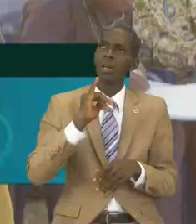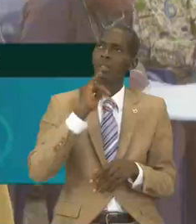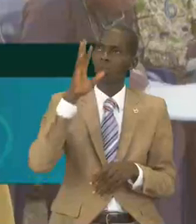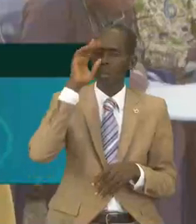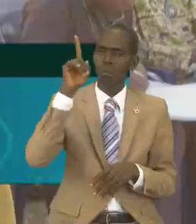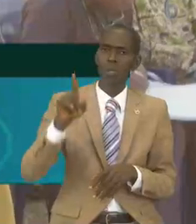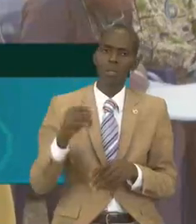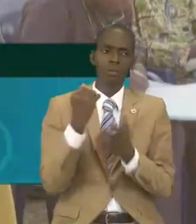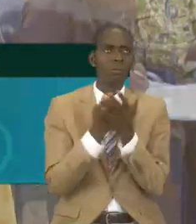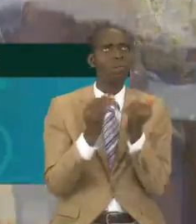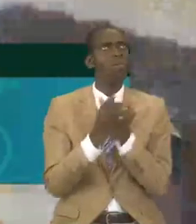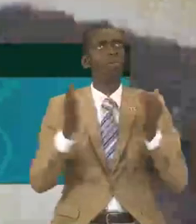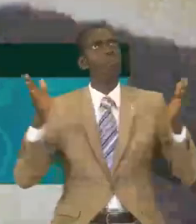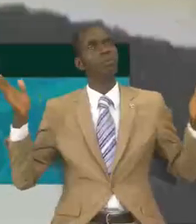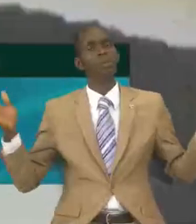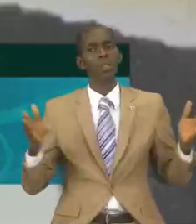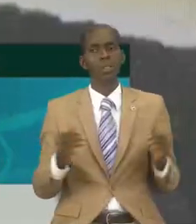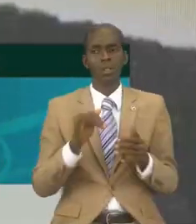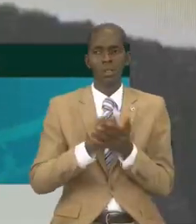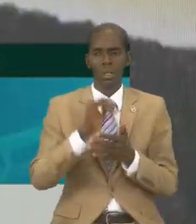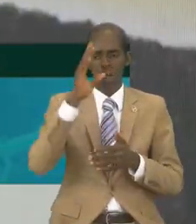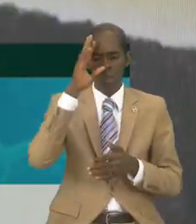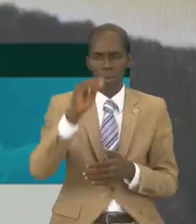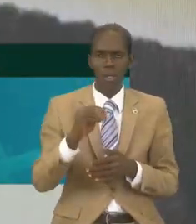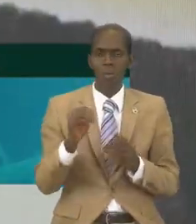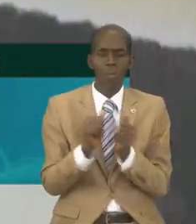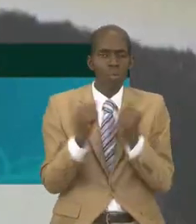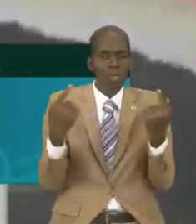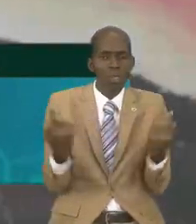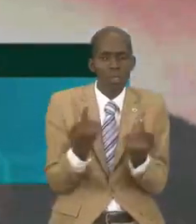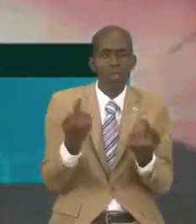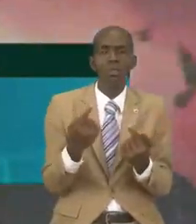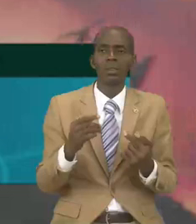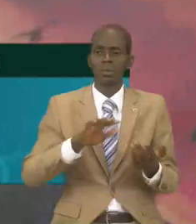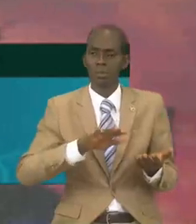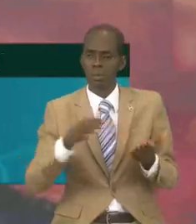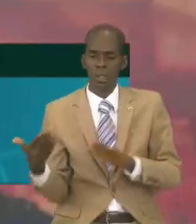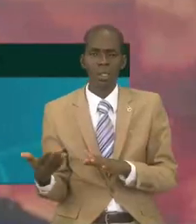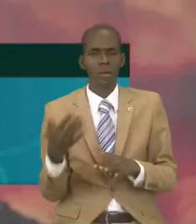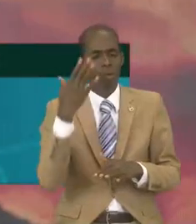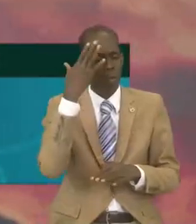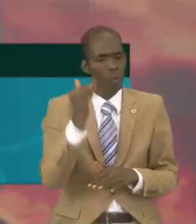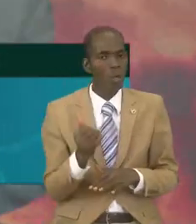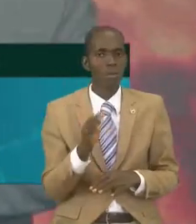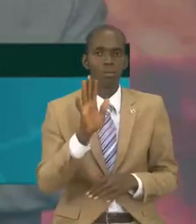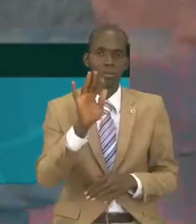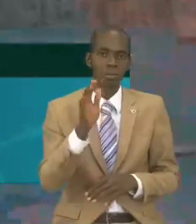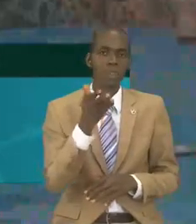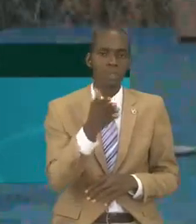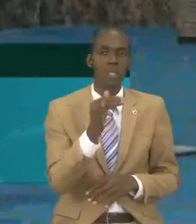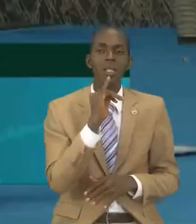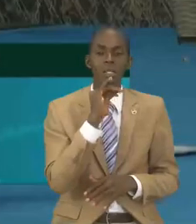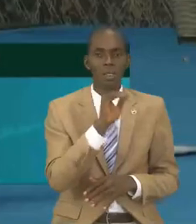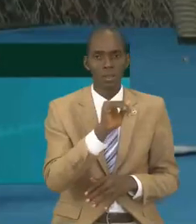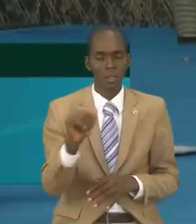homme parfait soit sera-t-il crucifié? Le Fils de Dieu sans tâche. Il y a un objectif pour cela. C'est